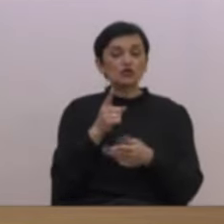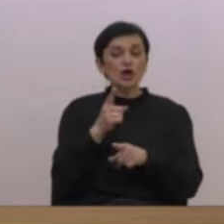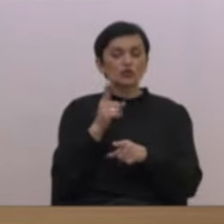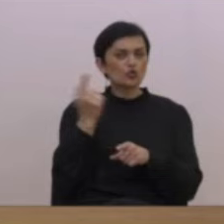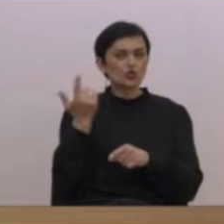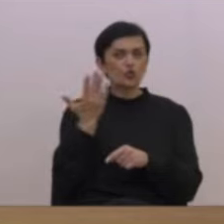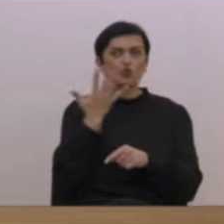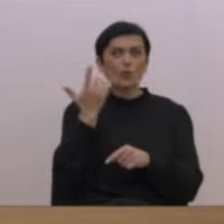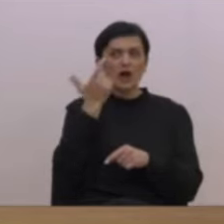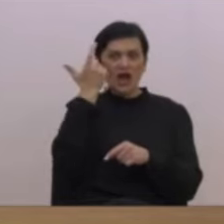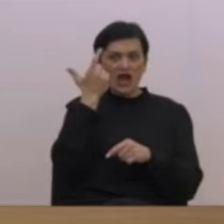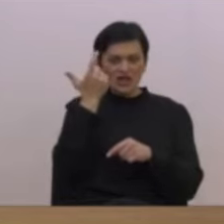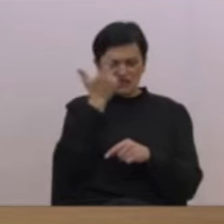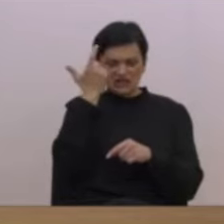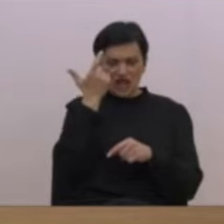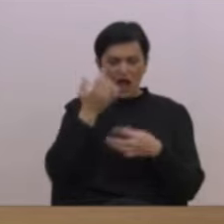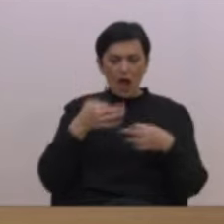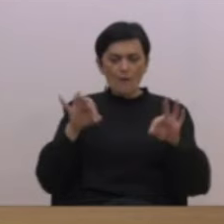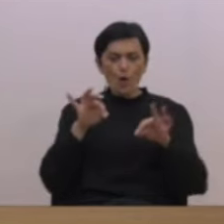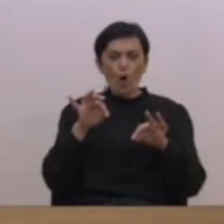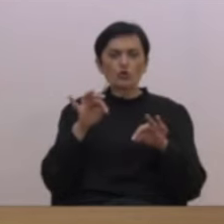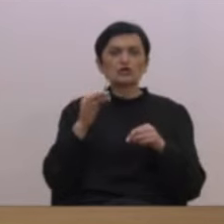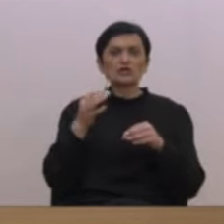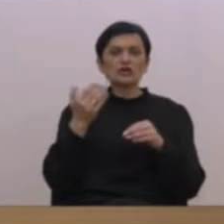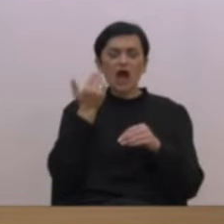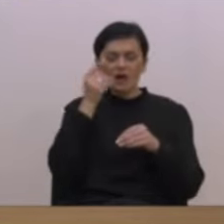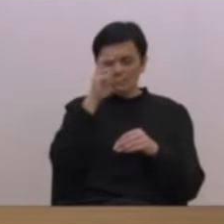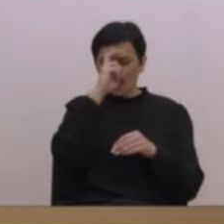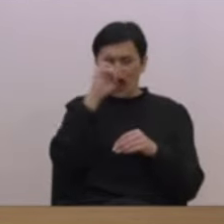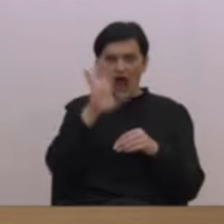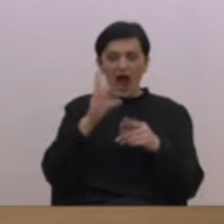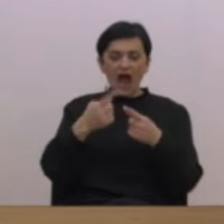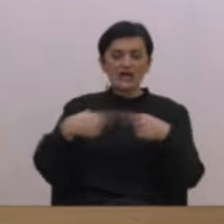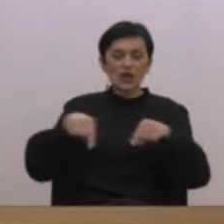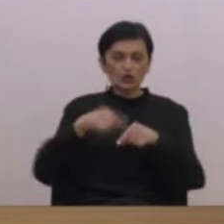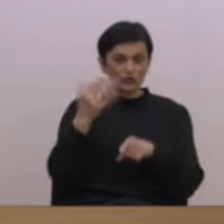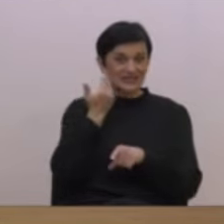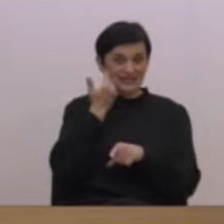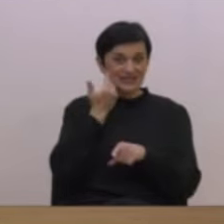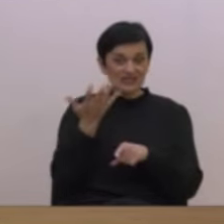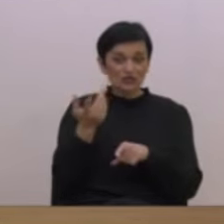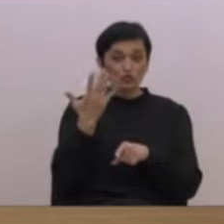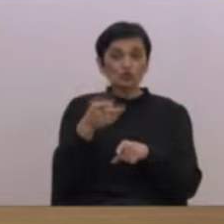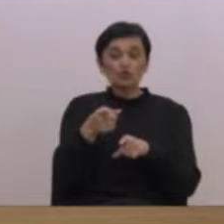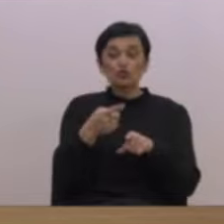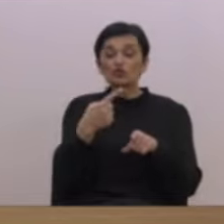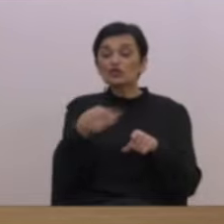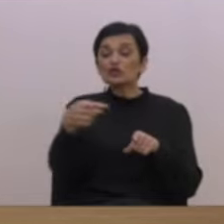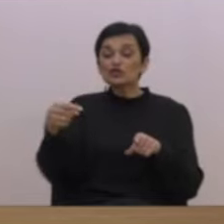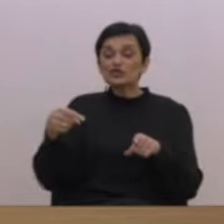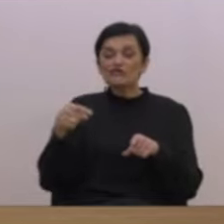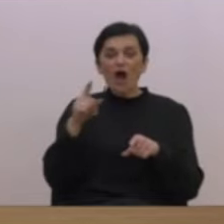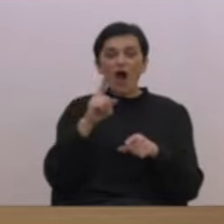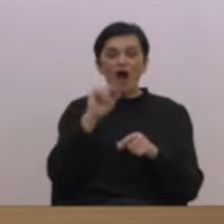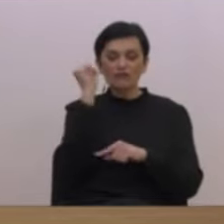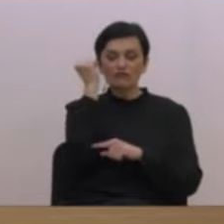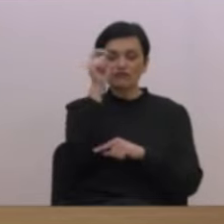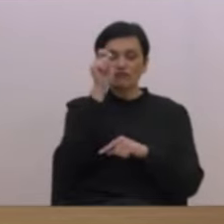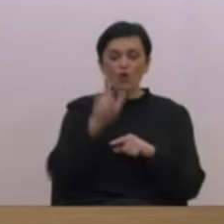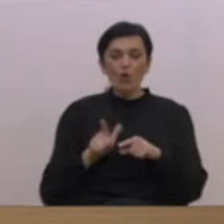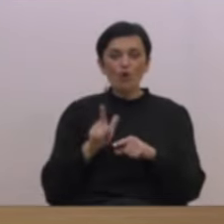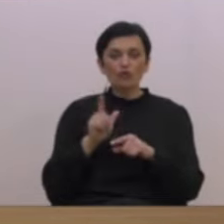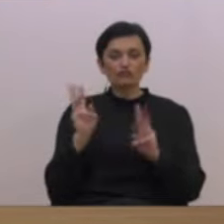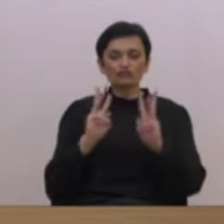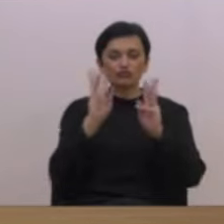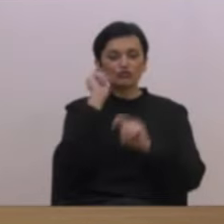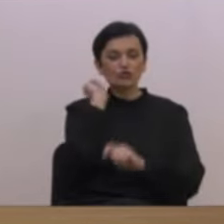damo ukideveli arasamtavrobo organizația, sivtshuili, a? Tu shuami snairi organizaciebi, molotovis cocktailis trolelebi.